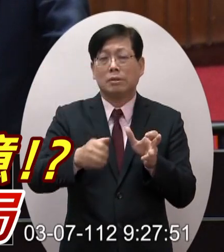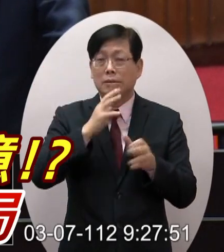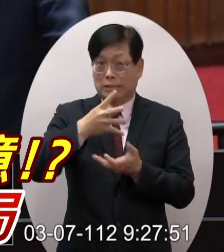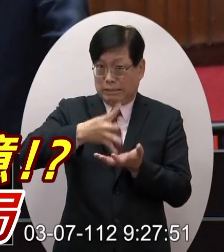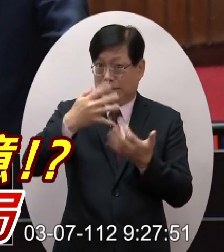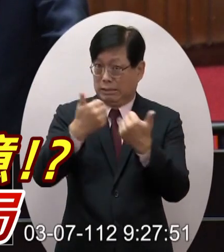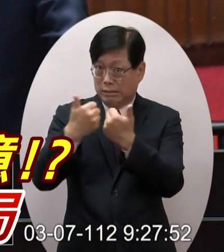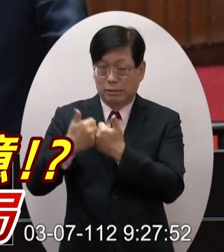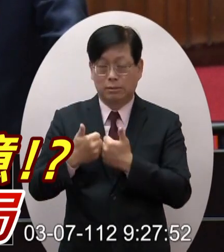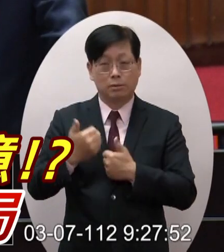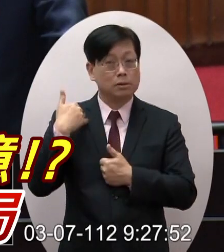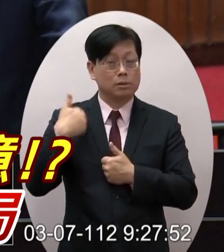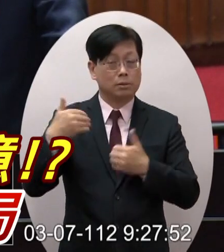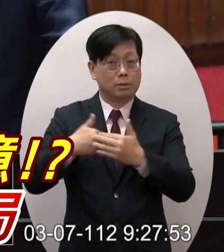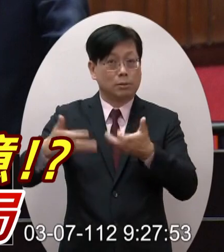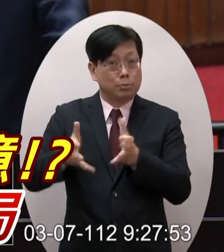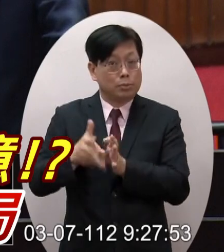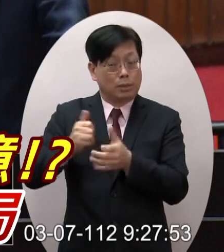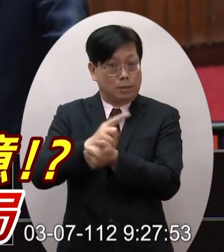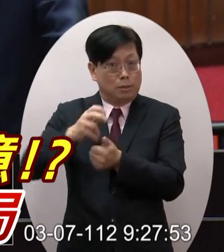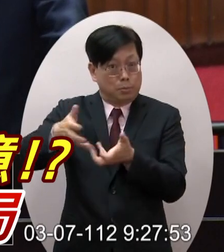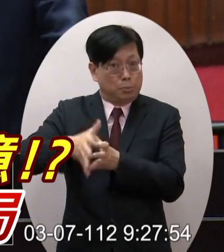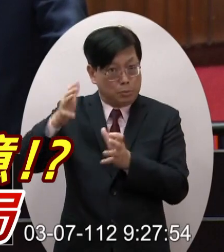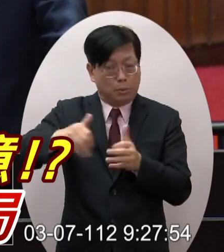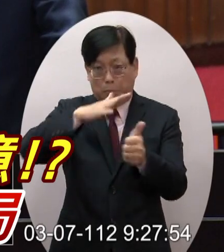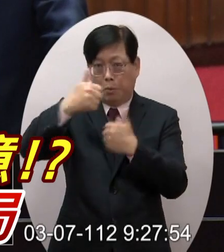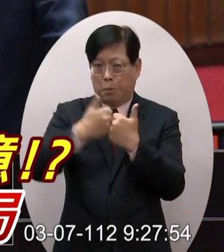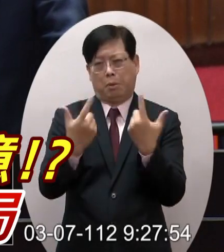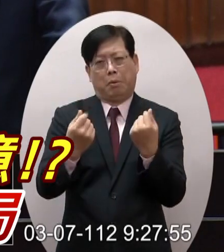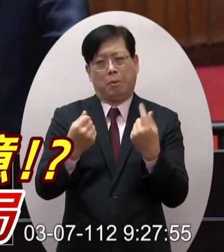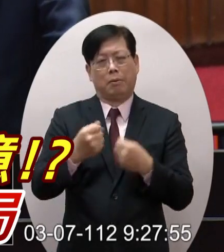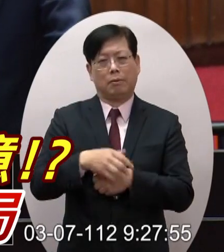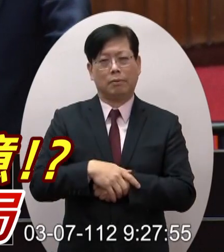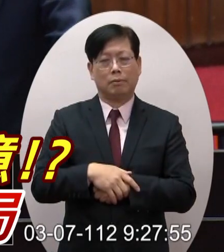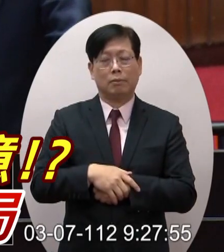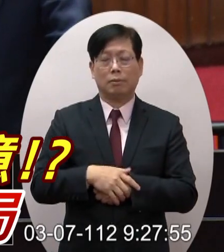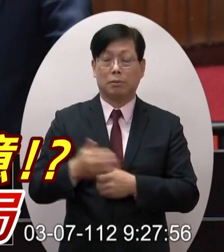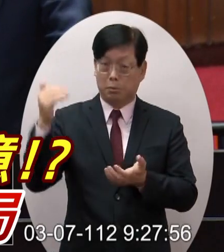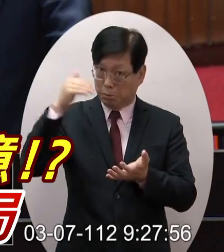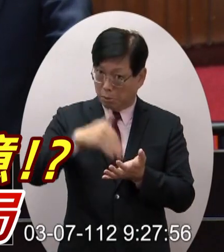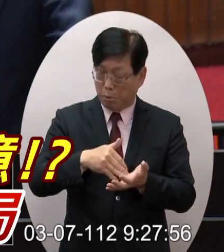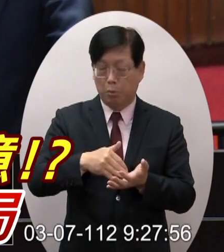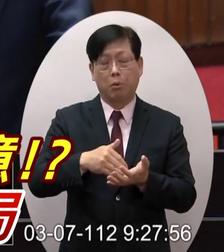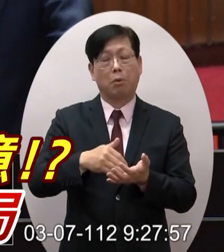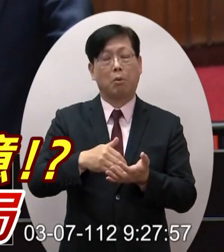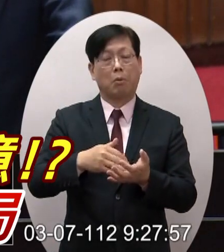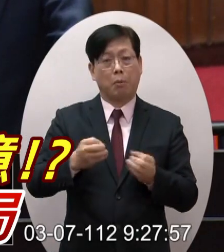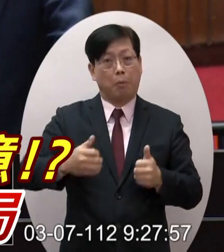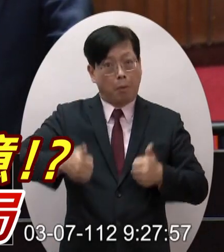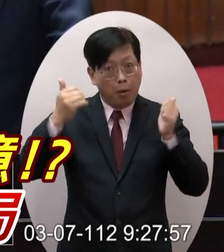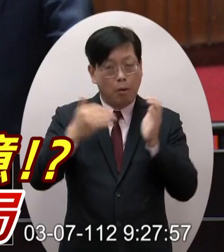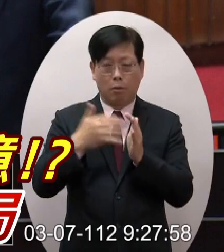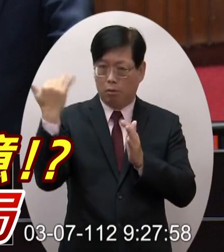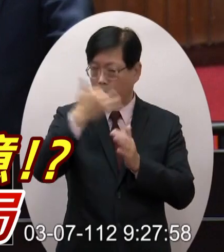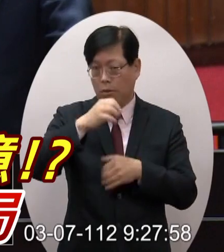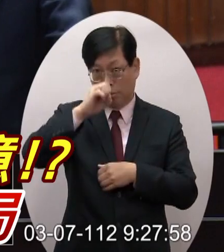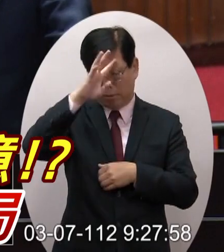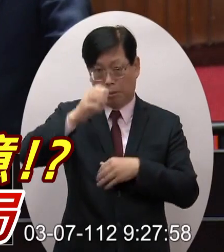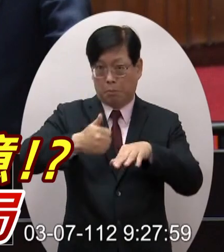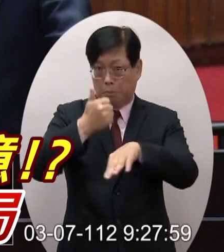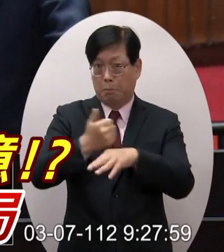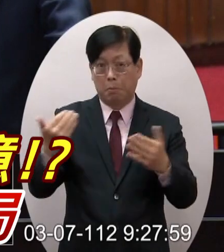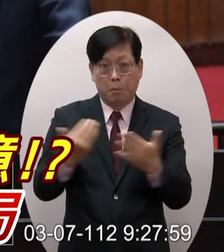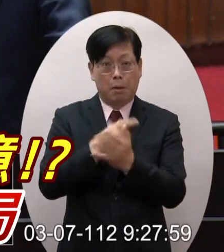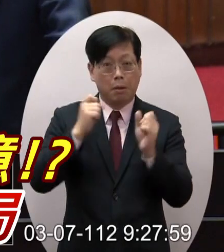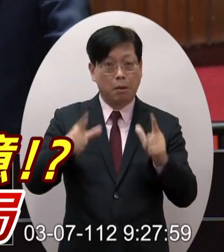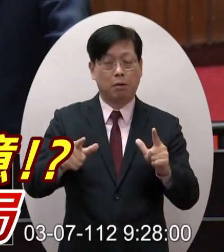会议，那时候前交通部长林佳龙在召集的这个会议主要的目的嘛。那好不容易厘清到现在了，为什么政党一换，你马上